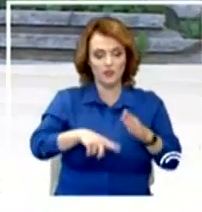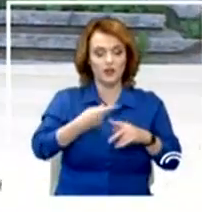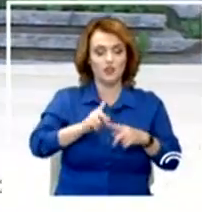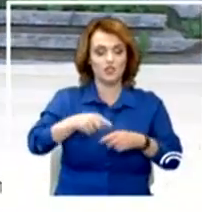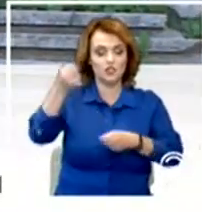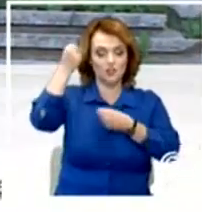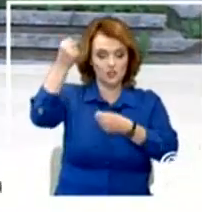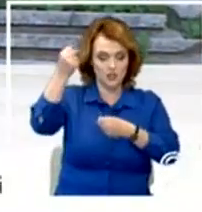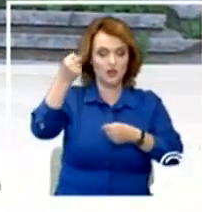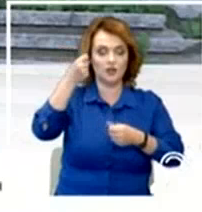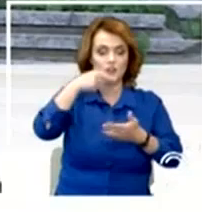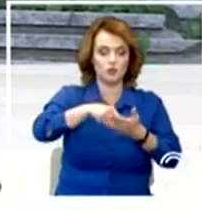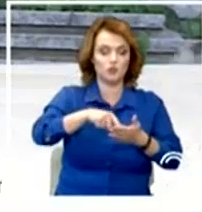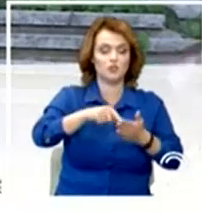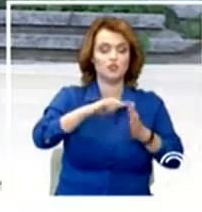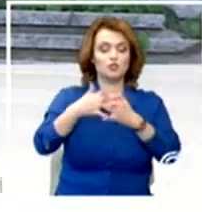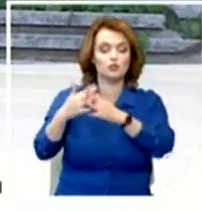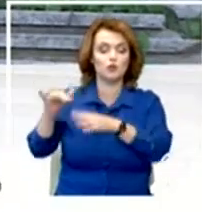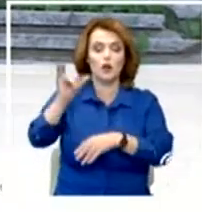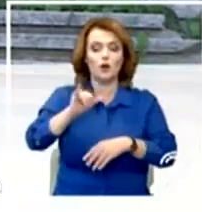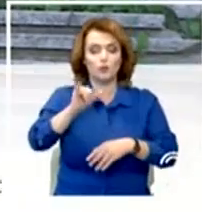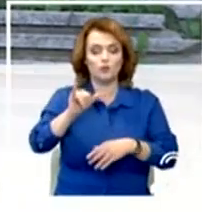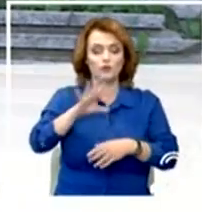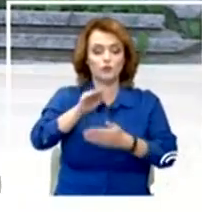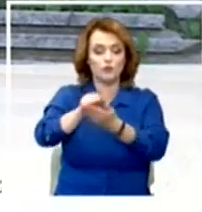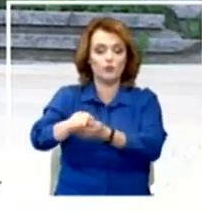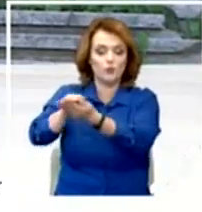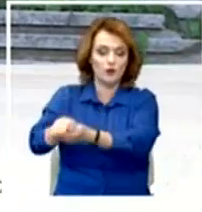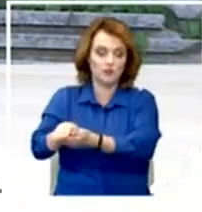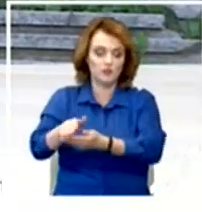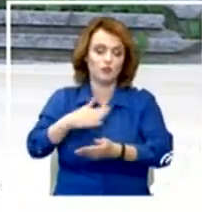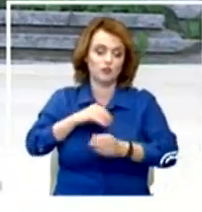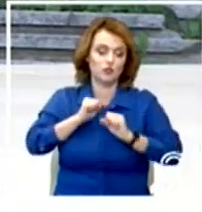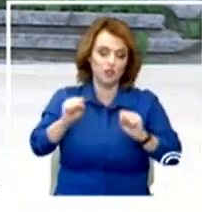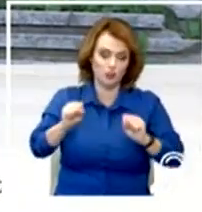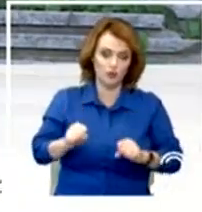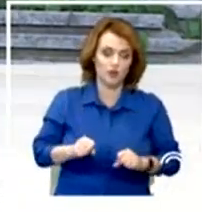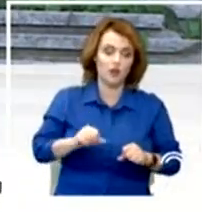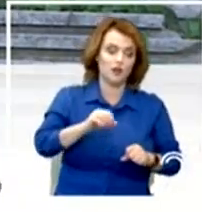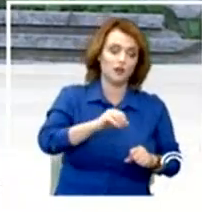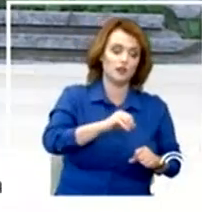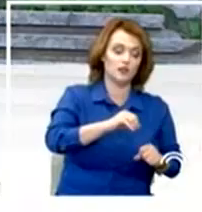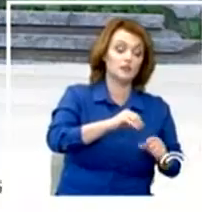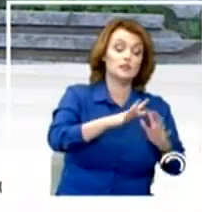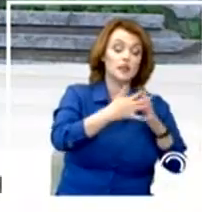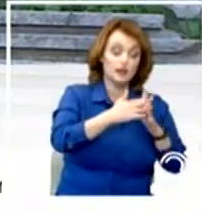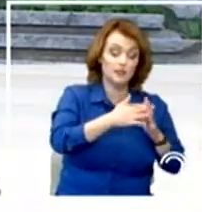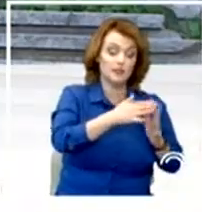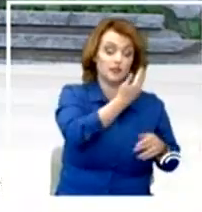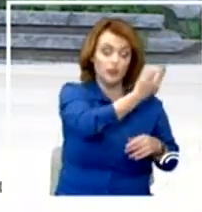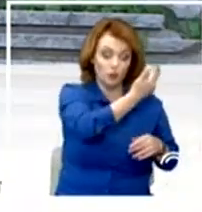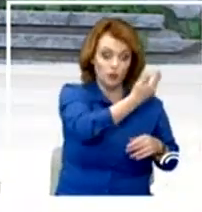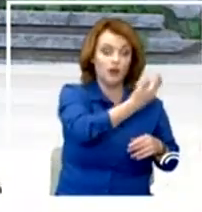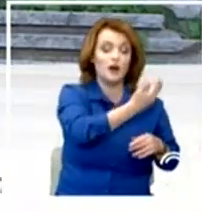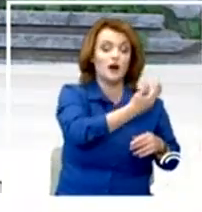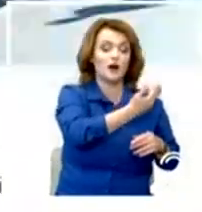ajungă și în localitățile celor care au fost mormântați, ostașilor care au fost mormântați aici. Este un eveniment de suflet,